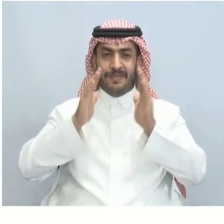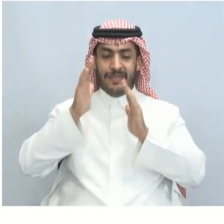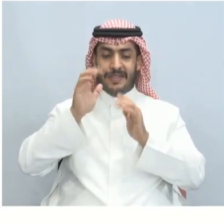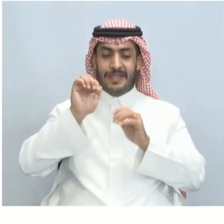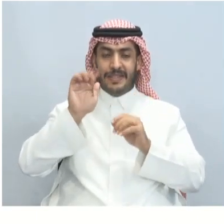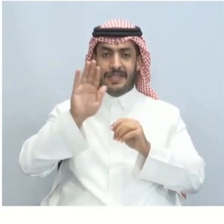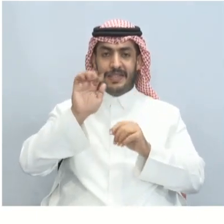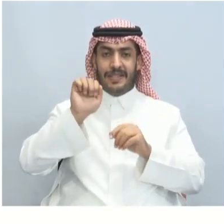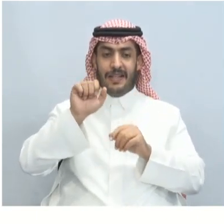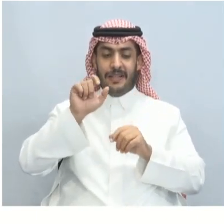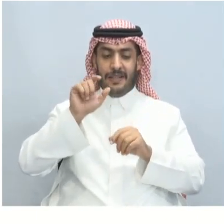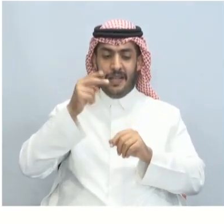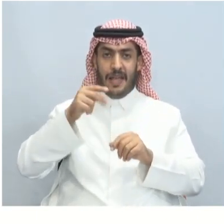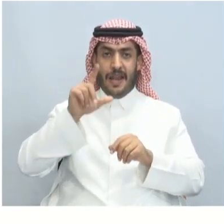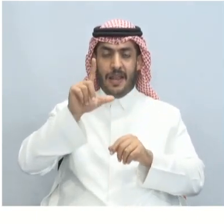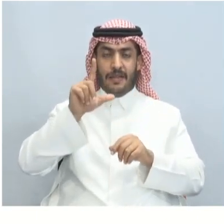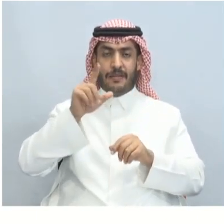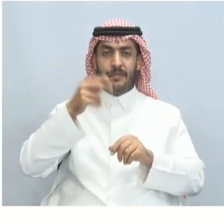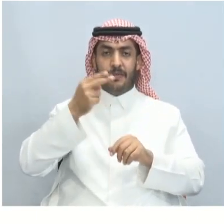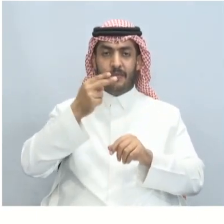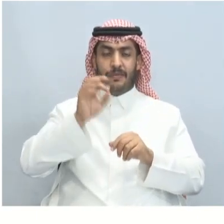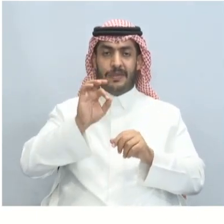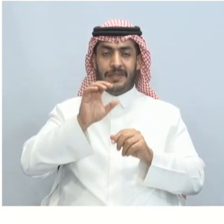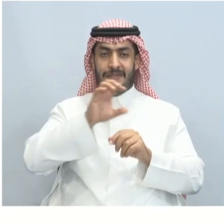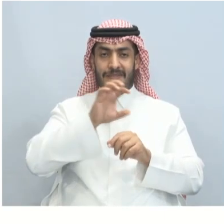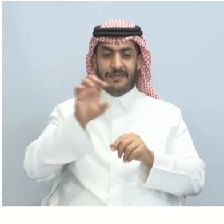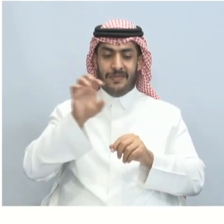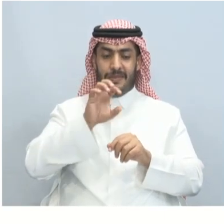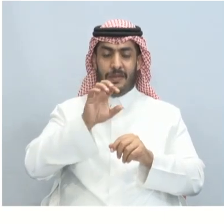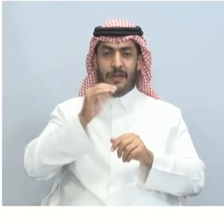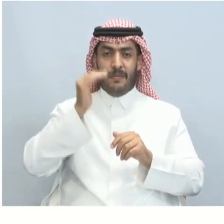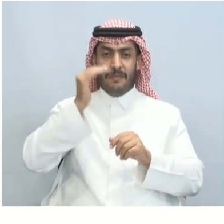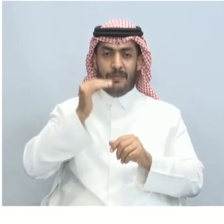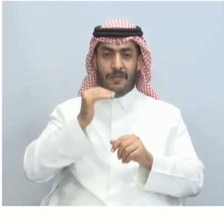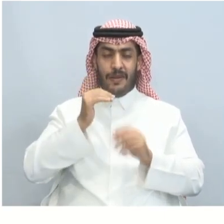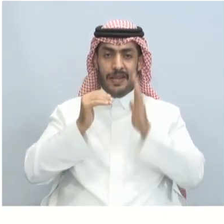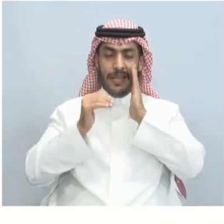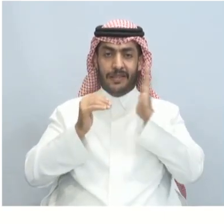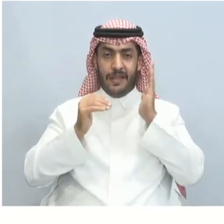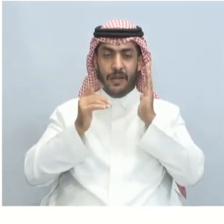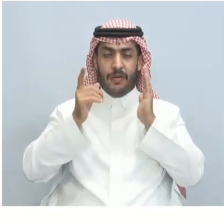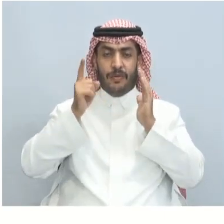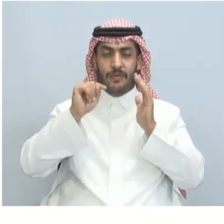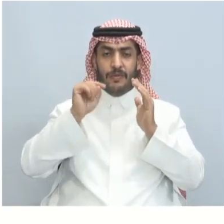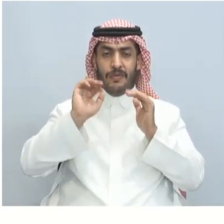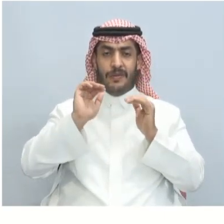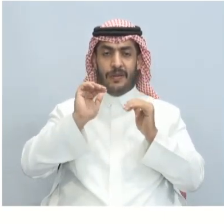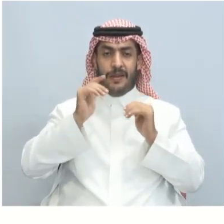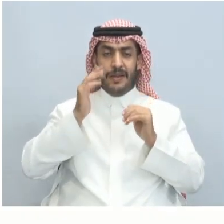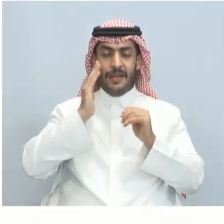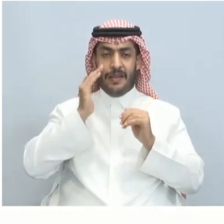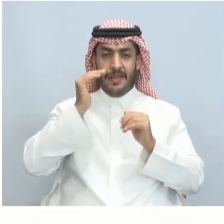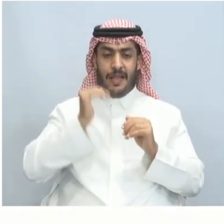س ص ع لام ونريد ان نرسم صورته بانسحاب اربع وحدات الى اليسار ووحدتين